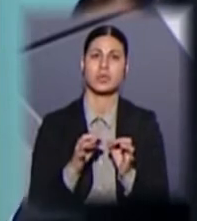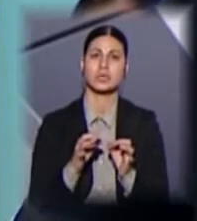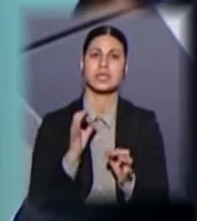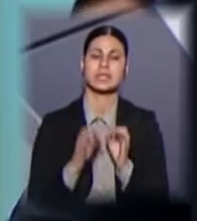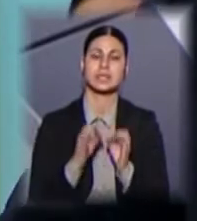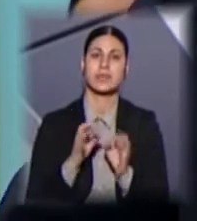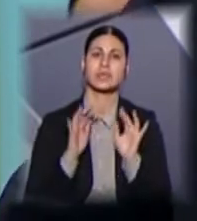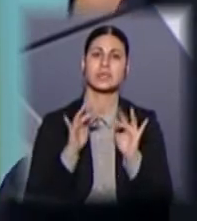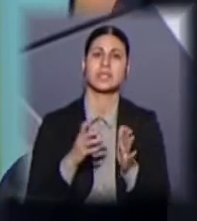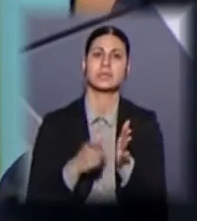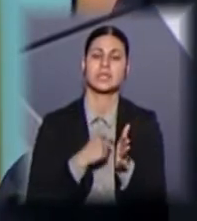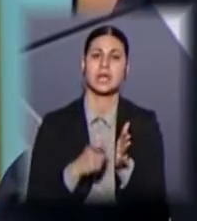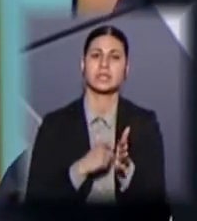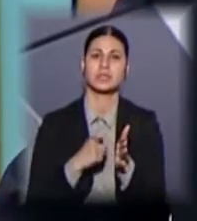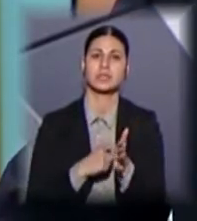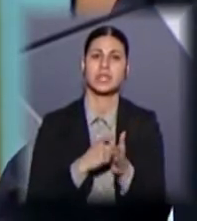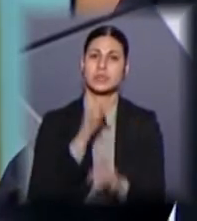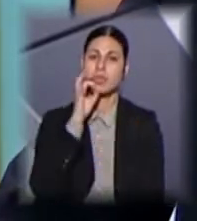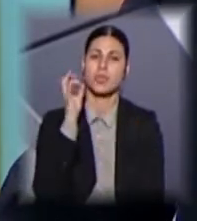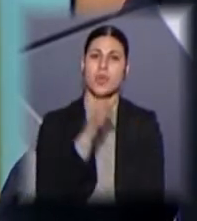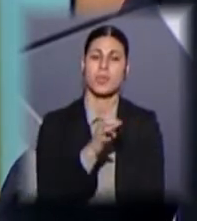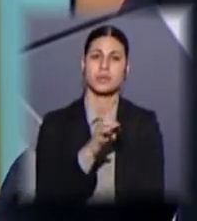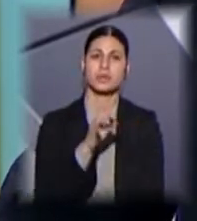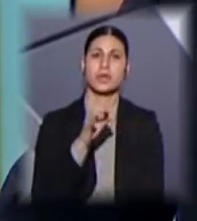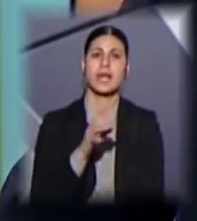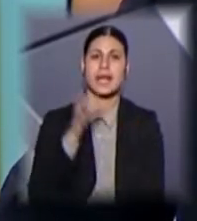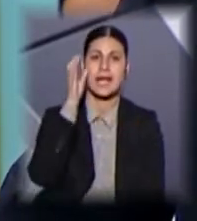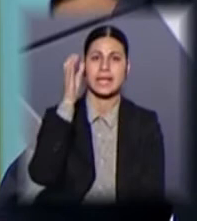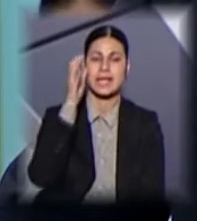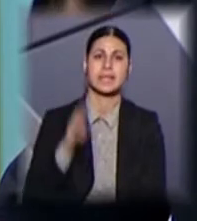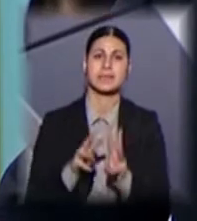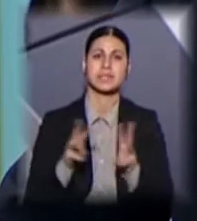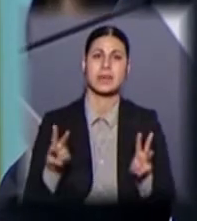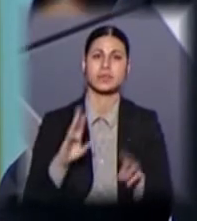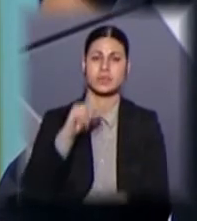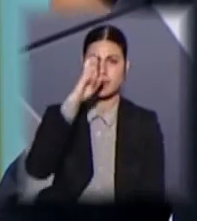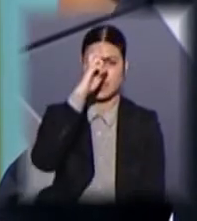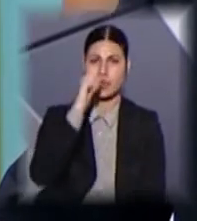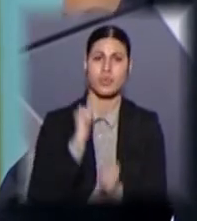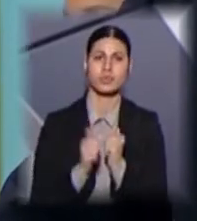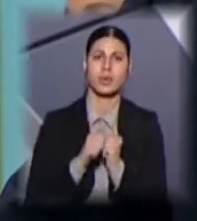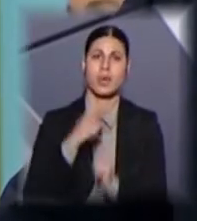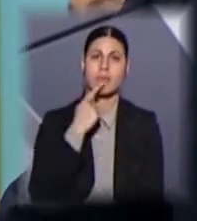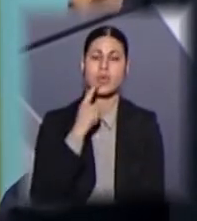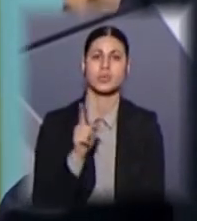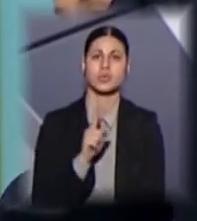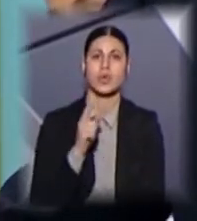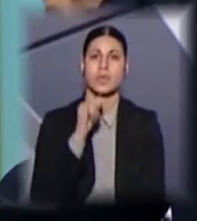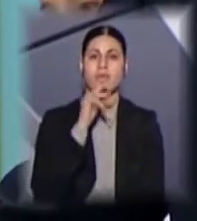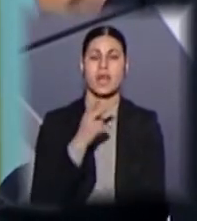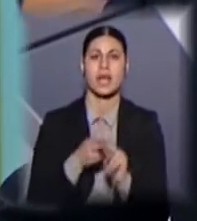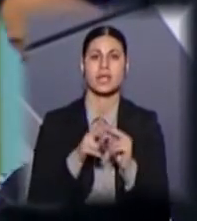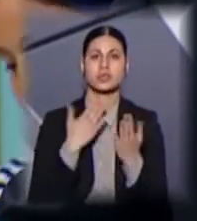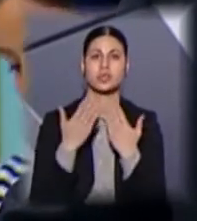სასამართლოს საქმის განხილვისას მოპასუხე მხარე, განათლების სამინისტრო და მთავრობა მუდმივად აპელირებს იმაზე, რომ თითქოს და ეს